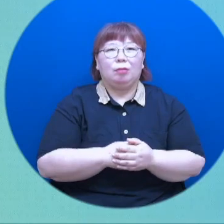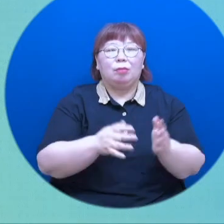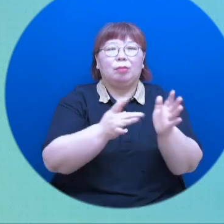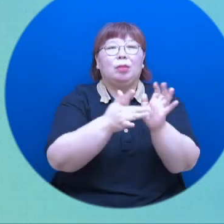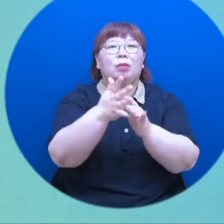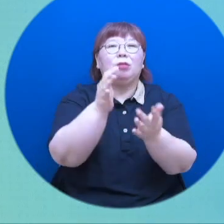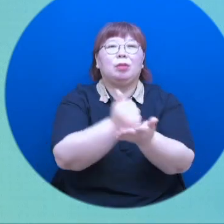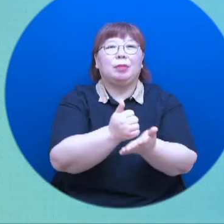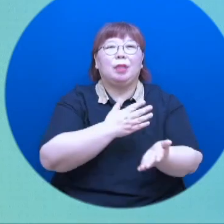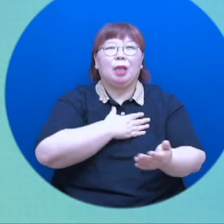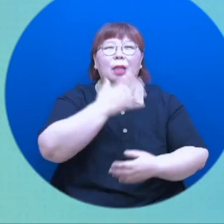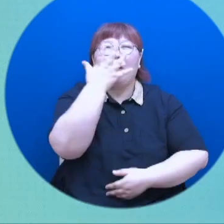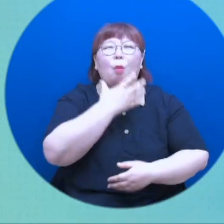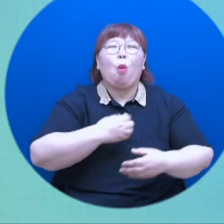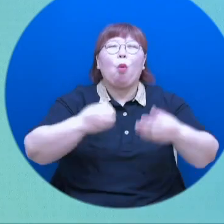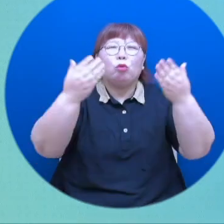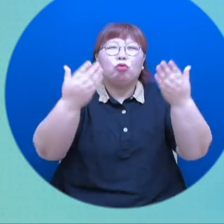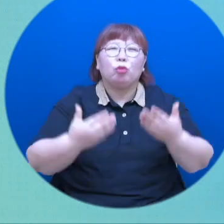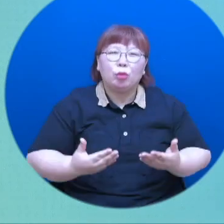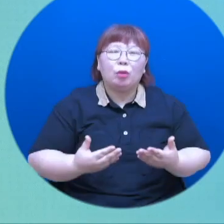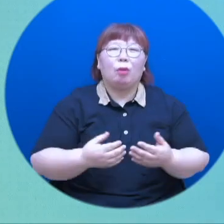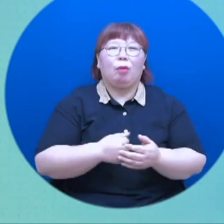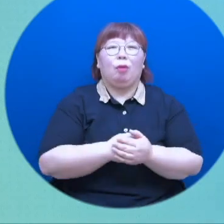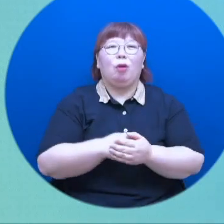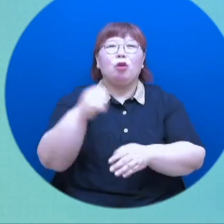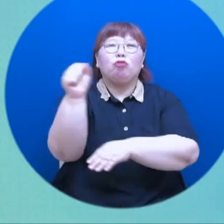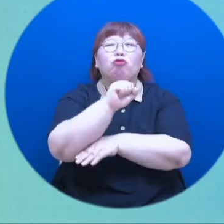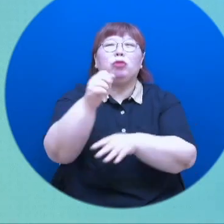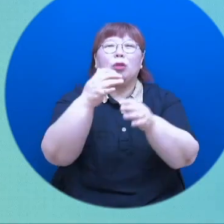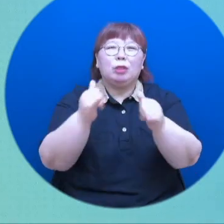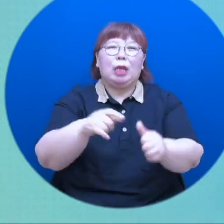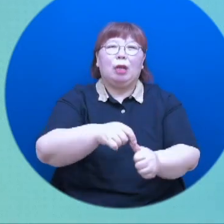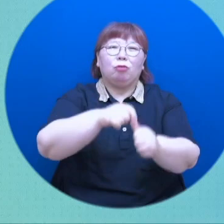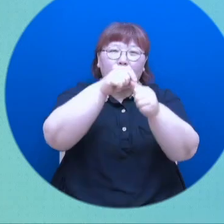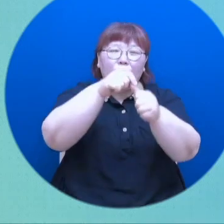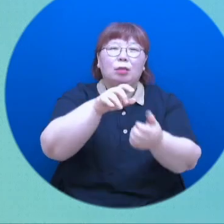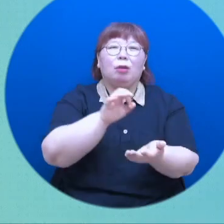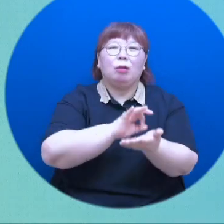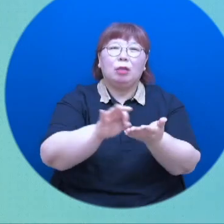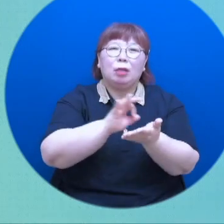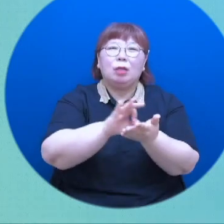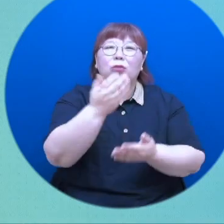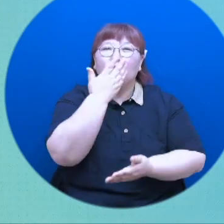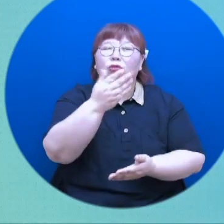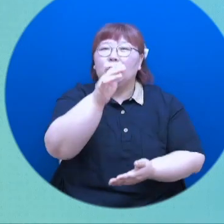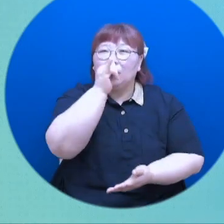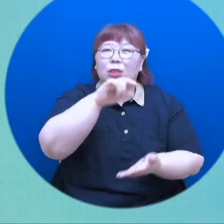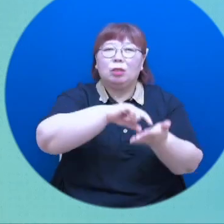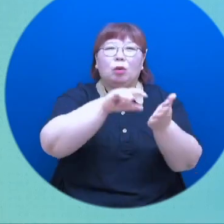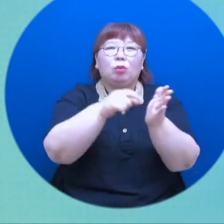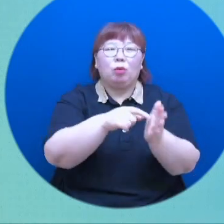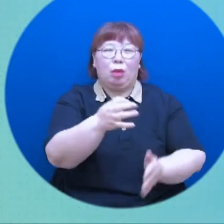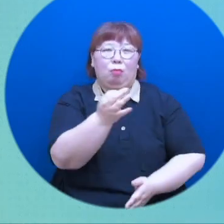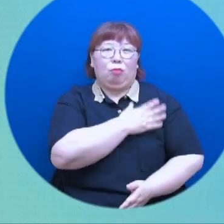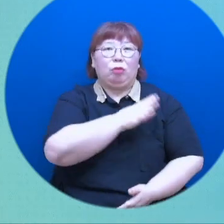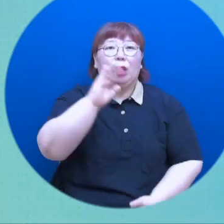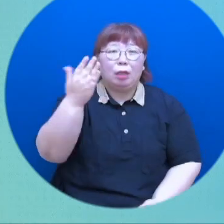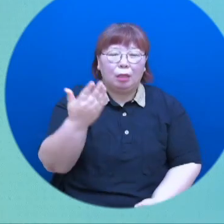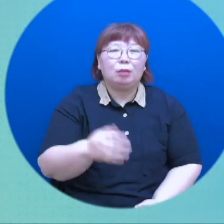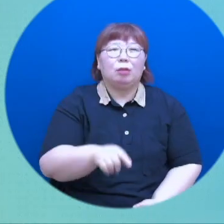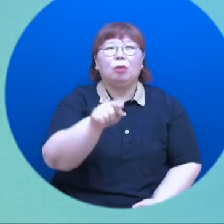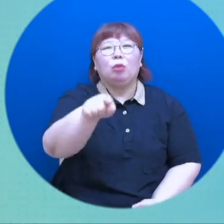주어서 기사까지 쓸 수 있는 부자가 됐다네. 자네도 한번 예수를 잘